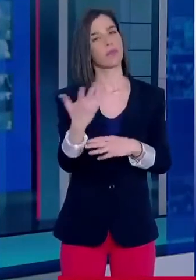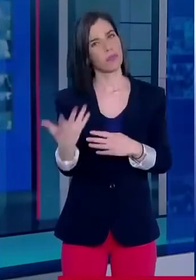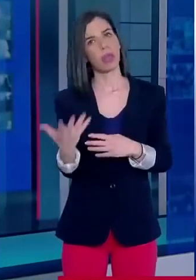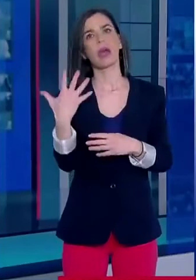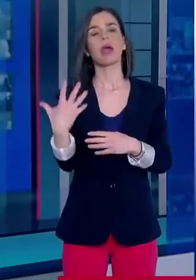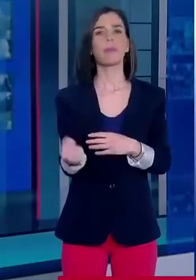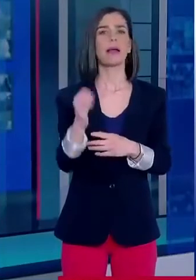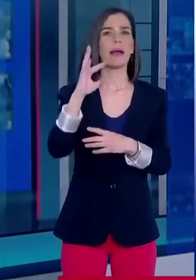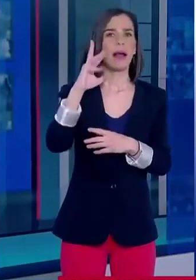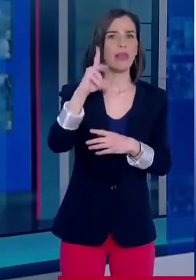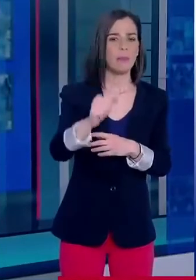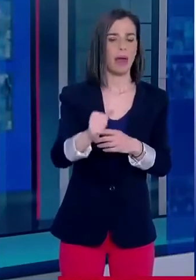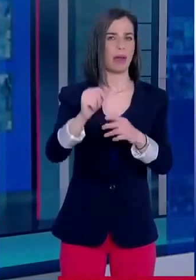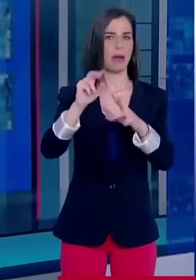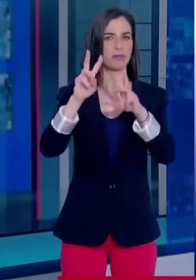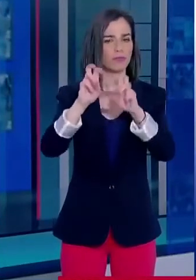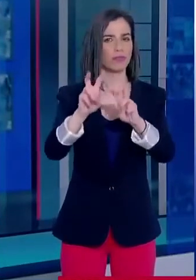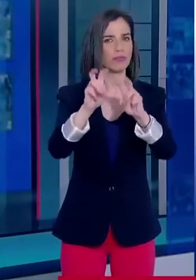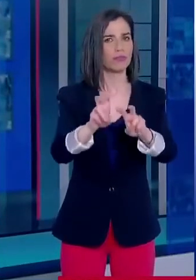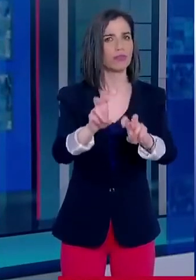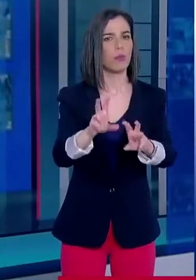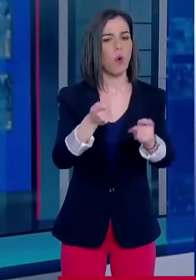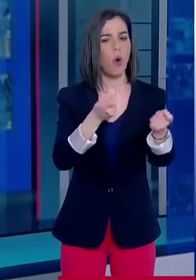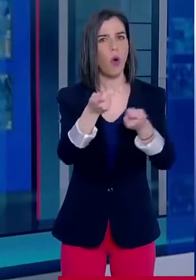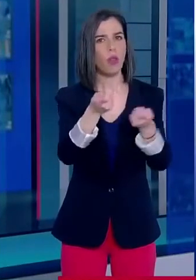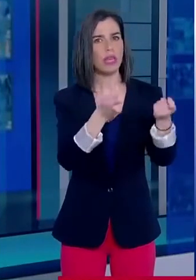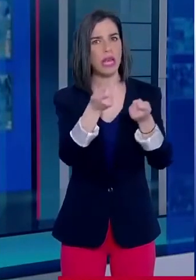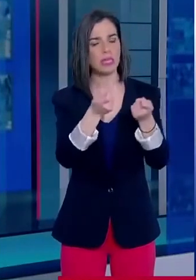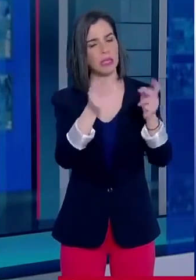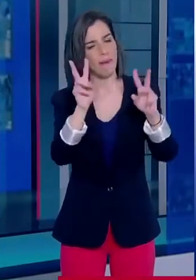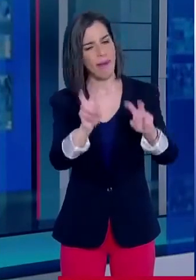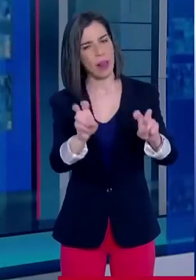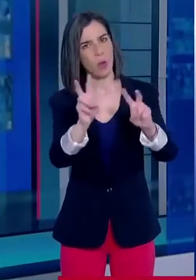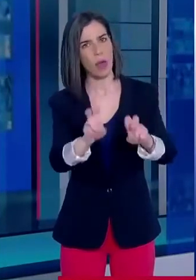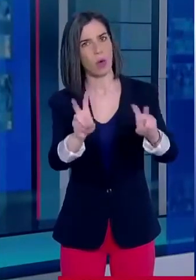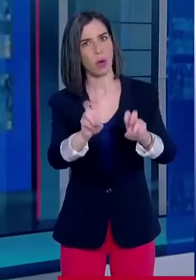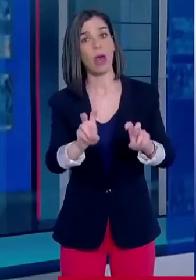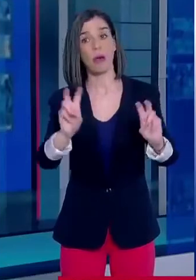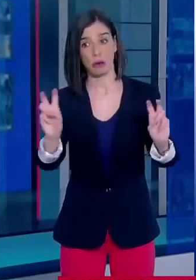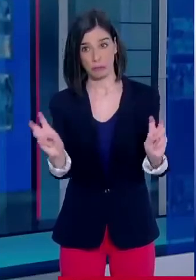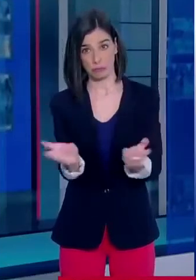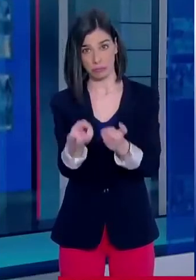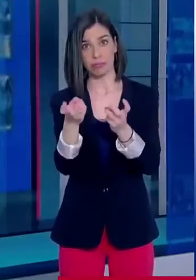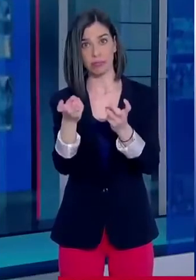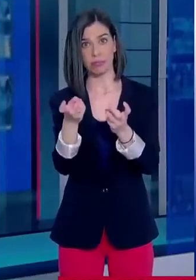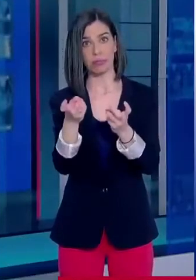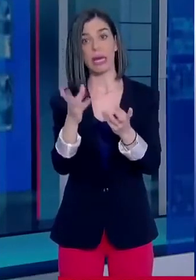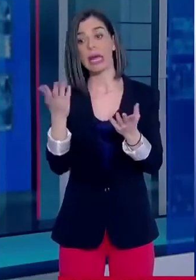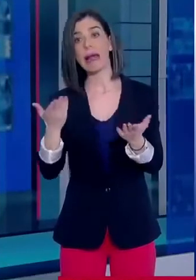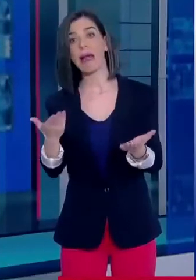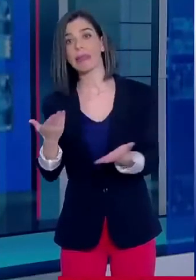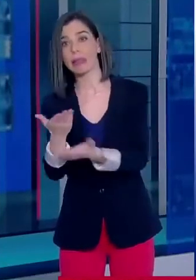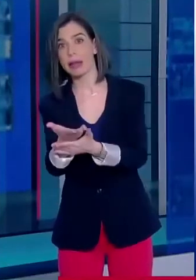υπάρχει καθημερινός και διαρκής έλεγχος των οδηγιών οι οποίες δίνονται και εφόσον υπάρξει κάποιο έβριμα ή κάποια